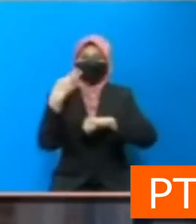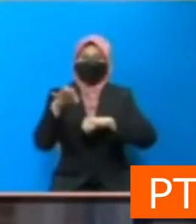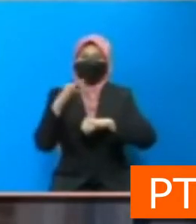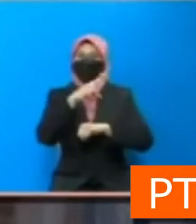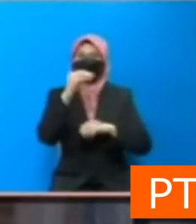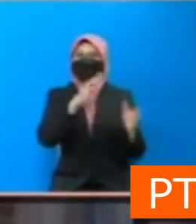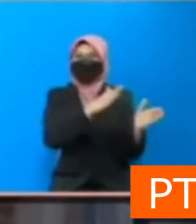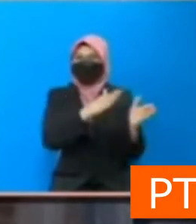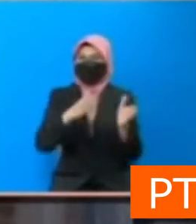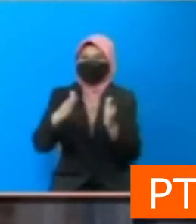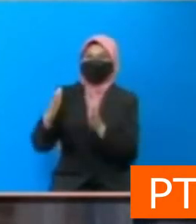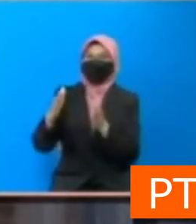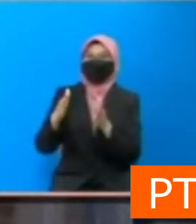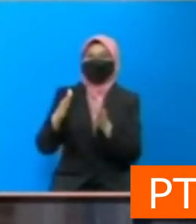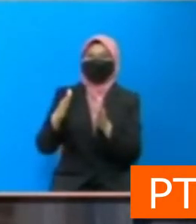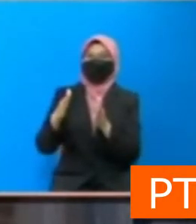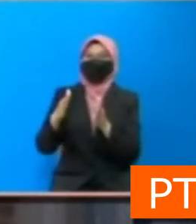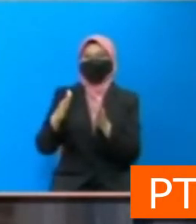juga